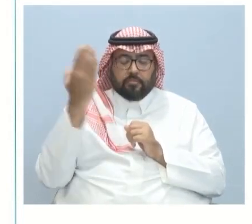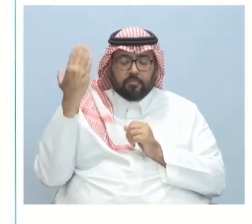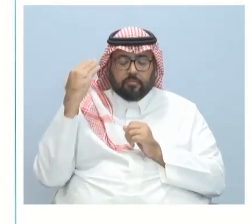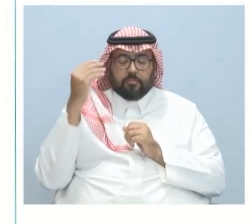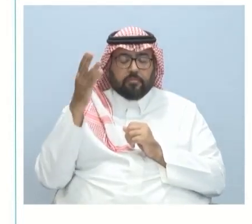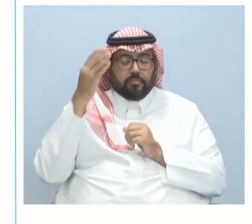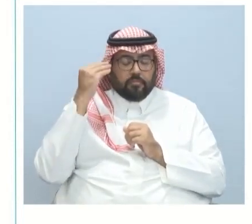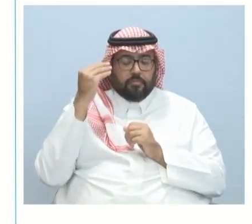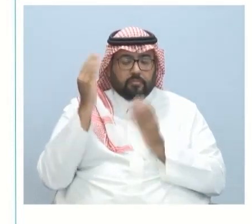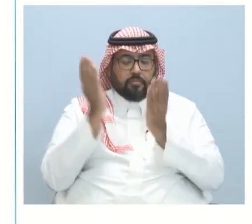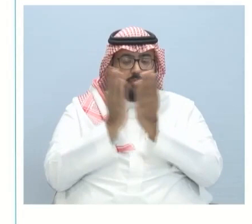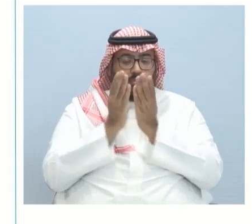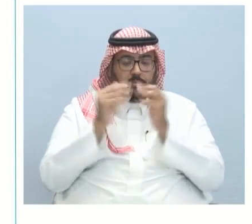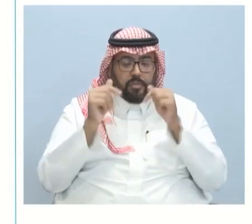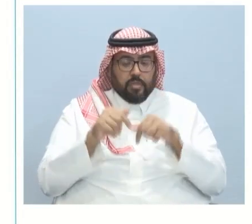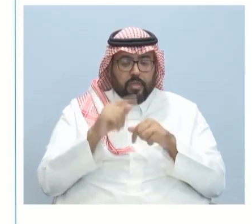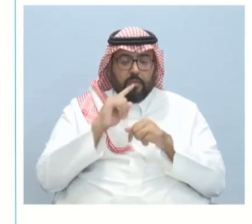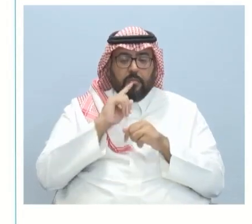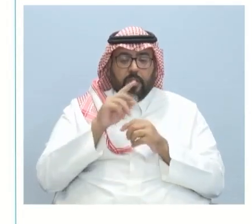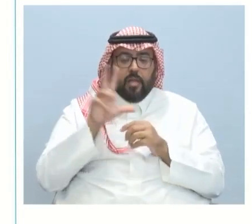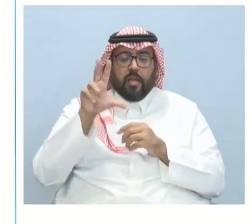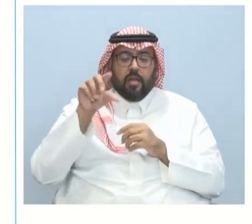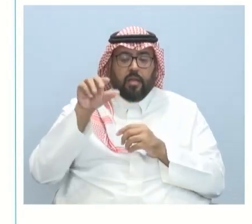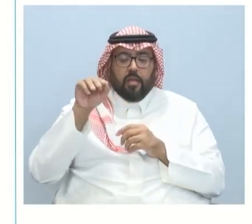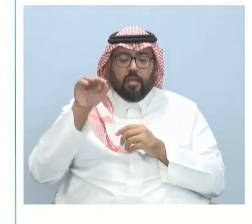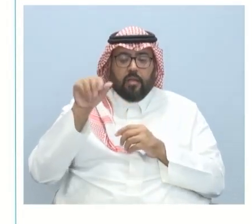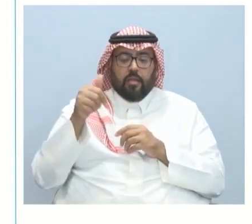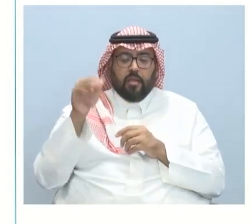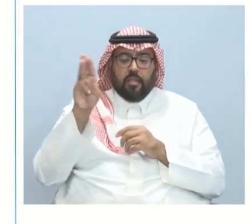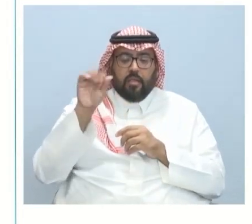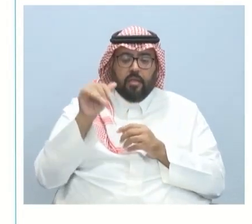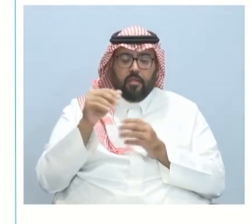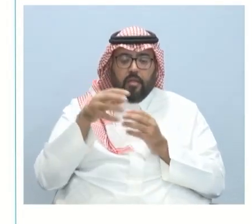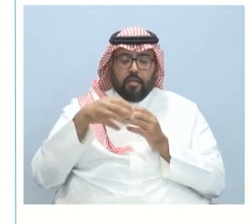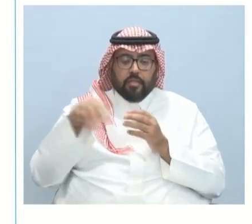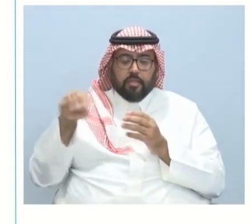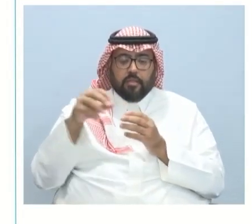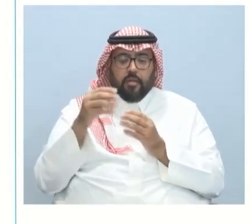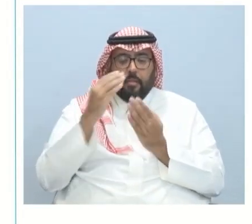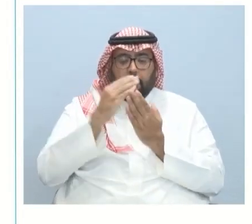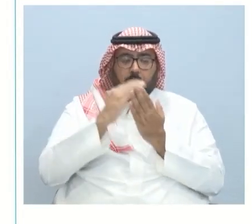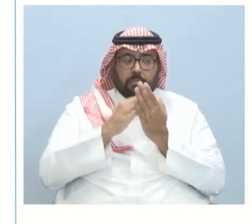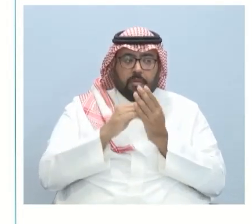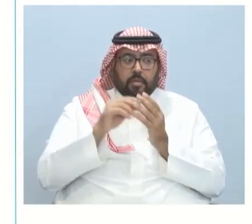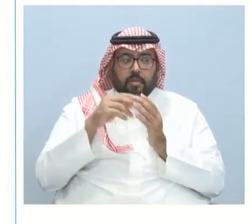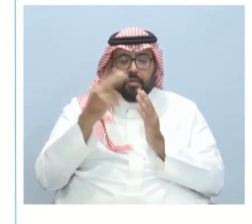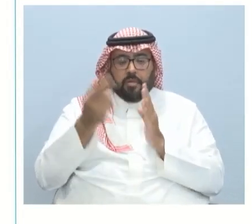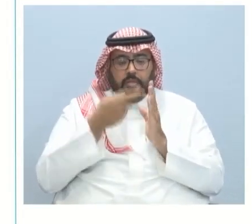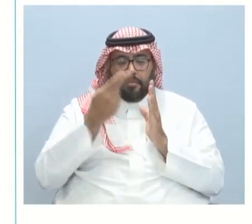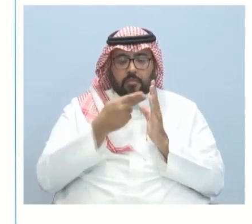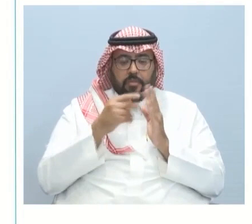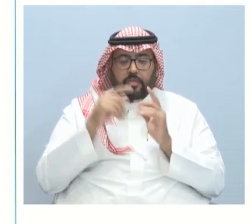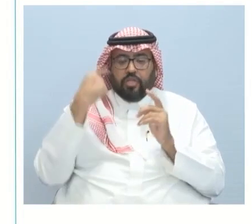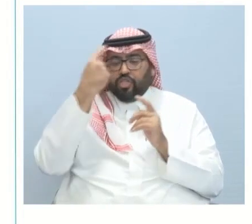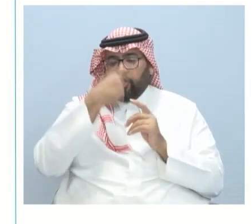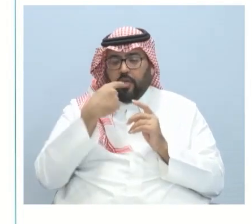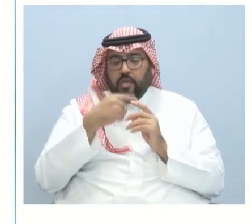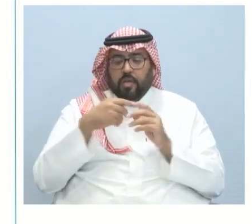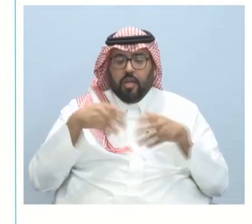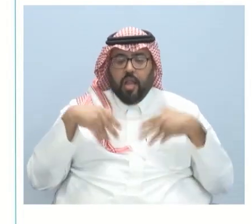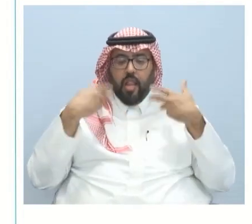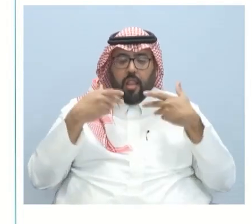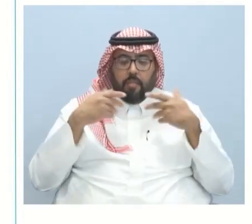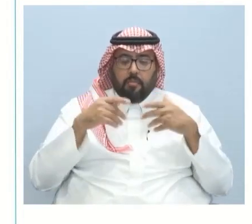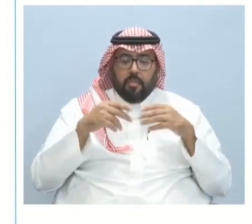سنتعلم في هذا الدرس باذن الله درس الاحداثيات في البرمجه الجزء الثالث رسم الاشكال ساحه اللعب